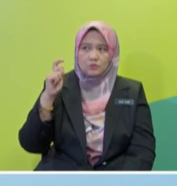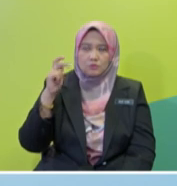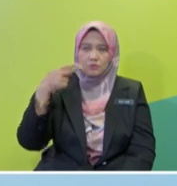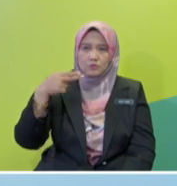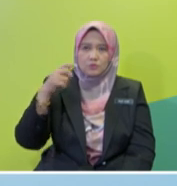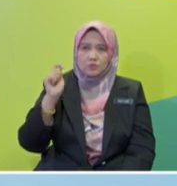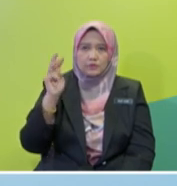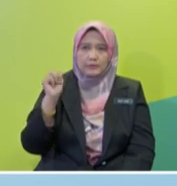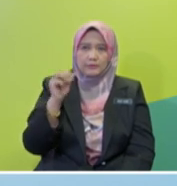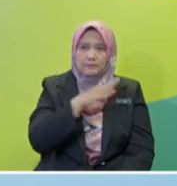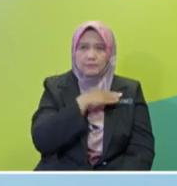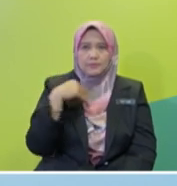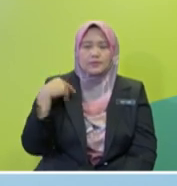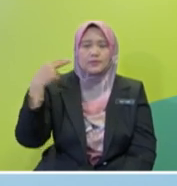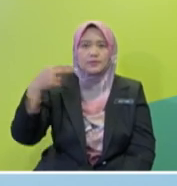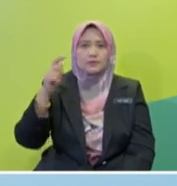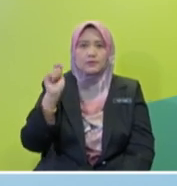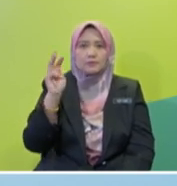Apakah fungsi